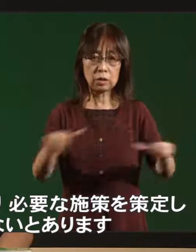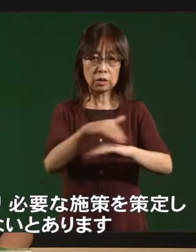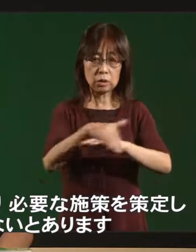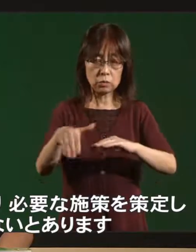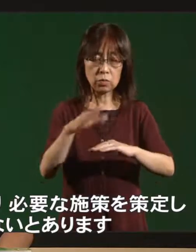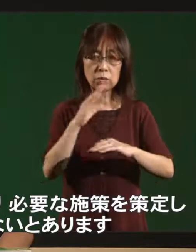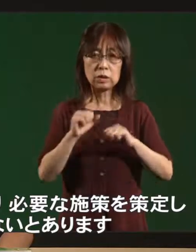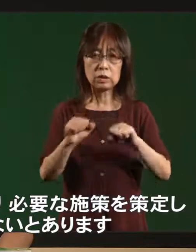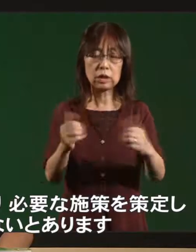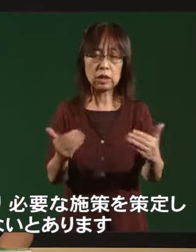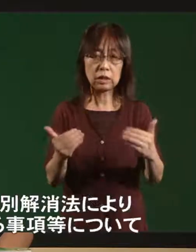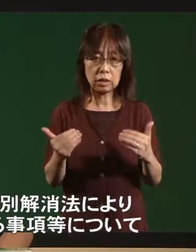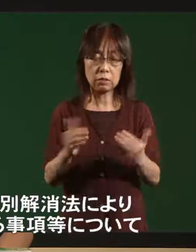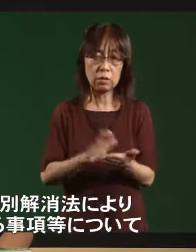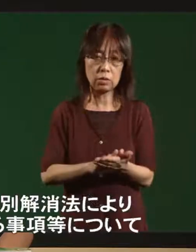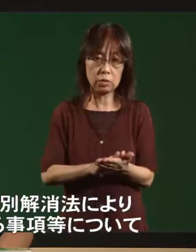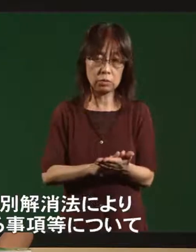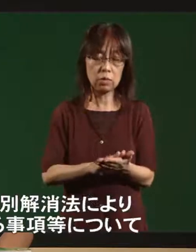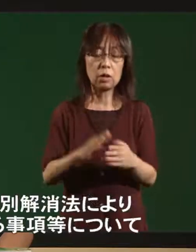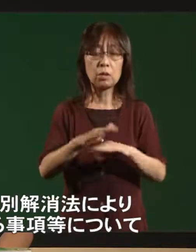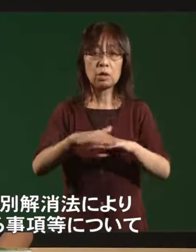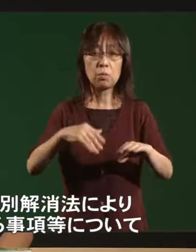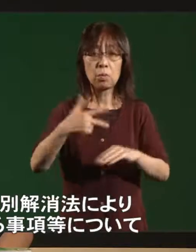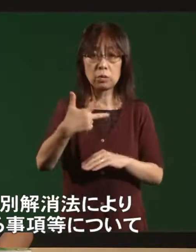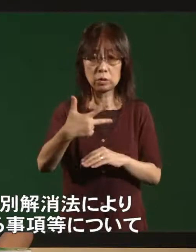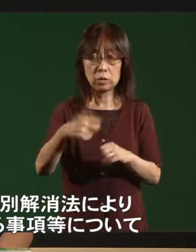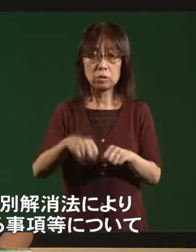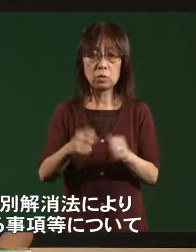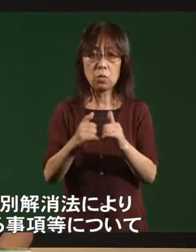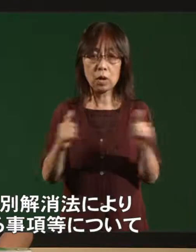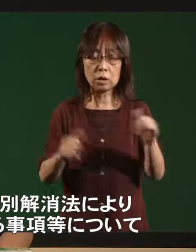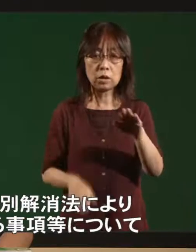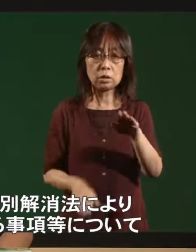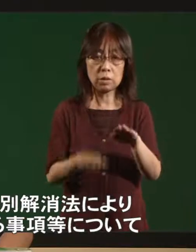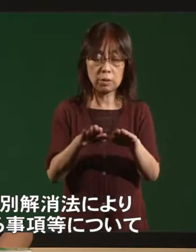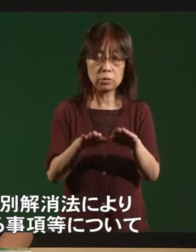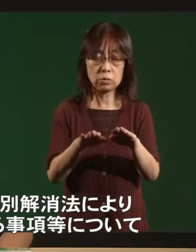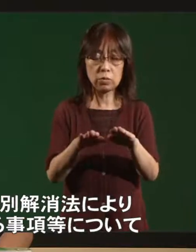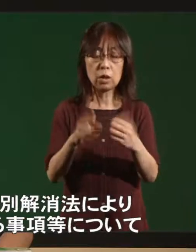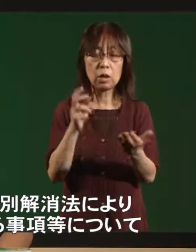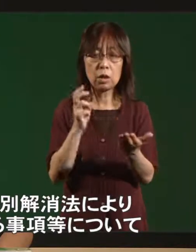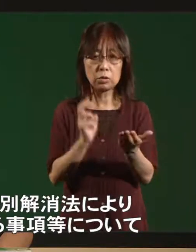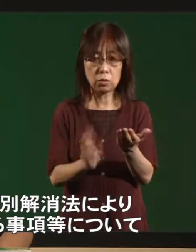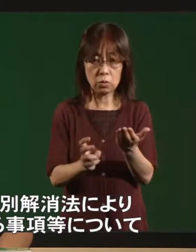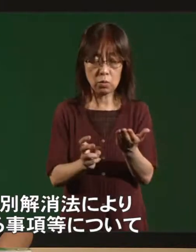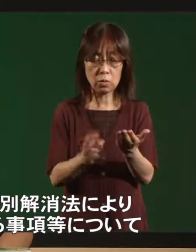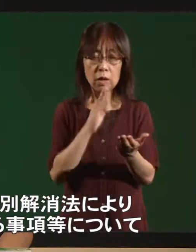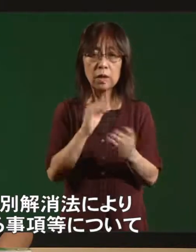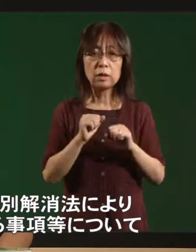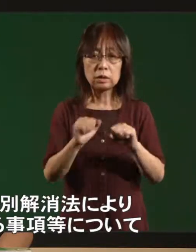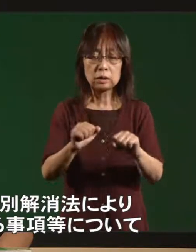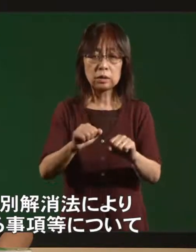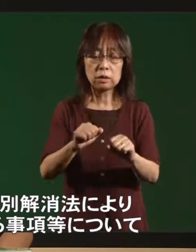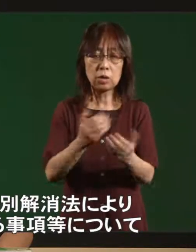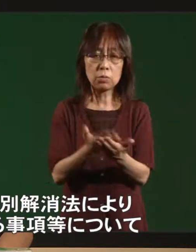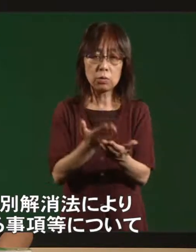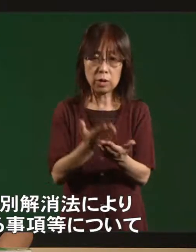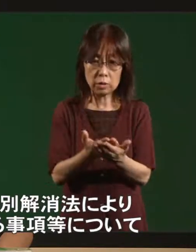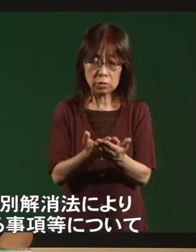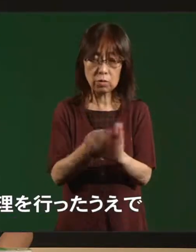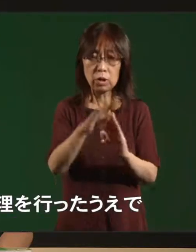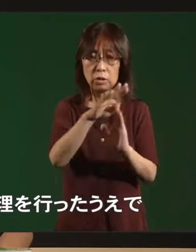あります札幌市では障がい者差別解消法により実施が求められている事項などについ